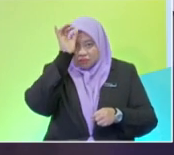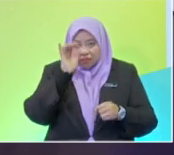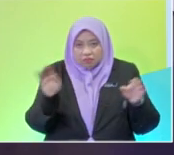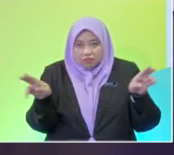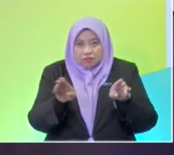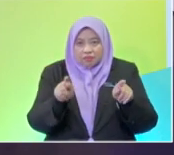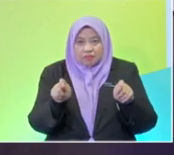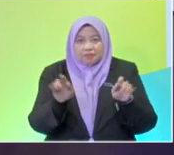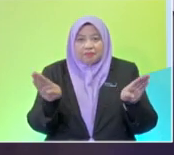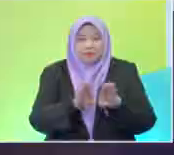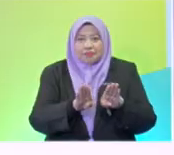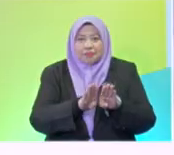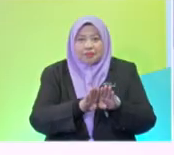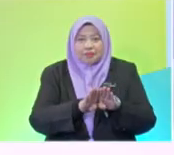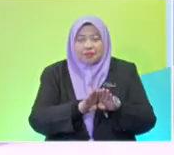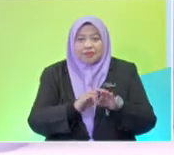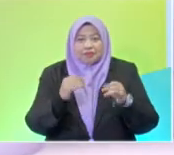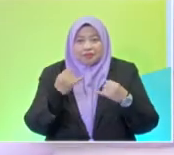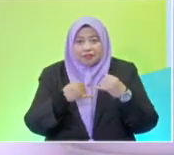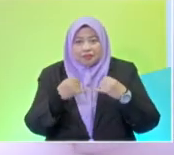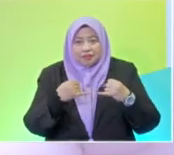kuat kita gunakan